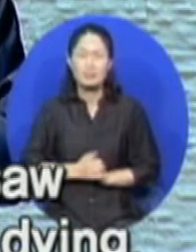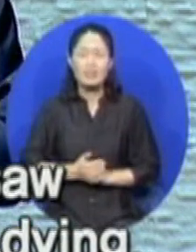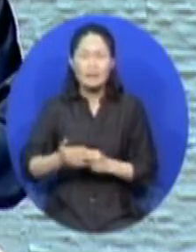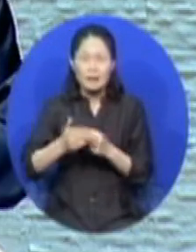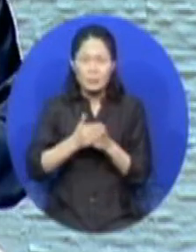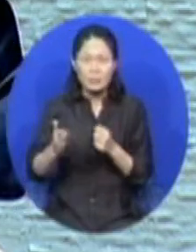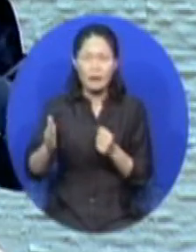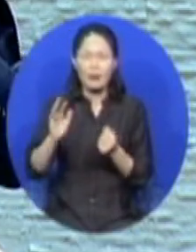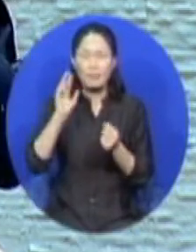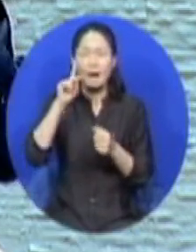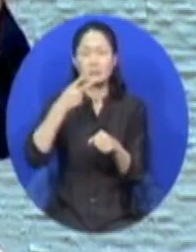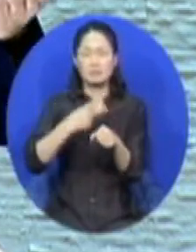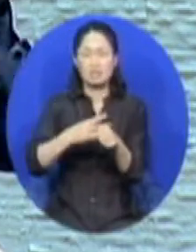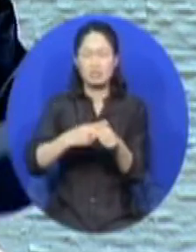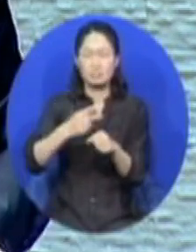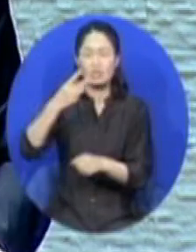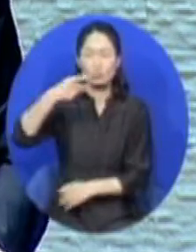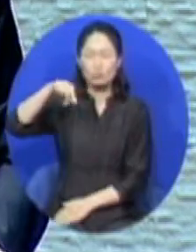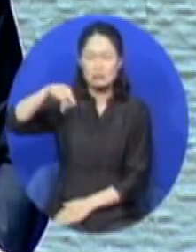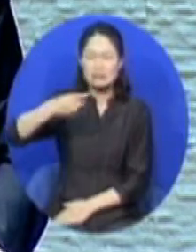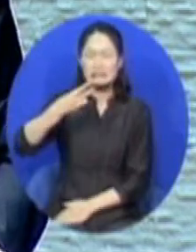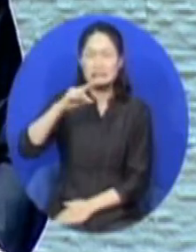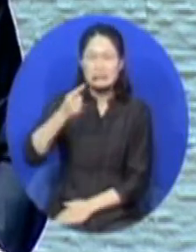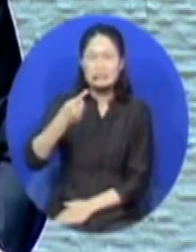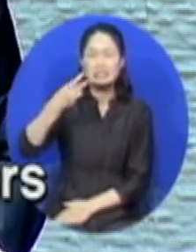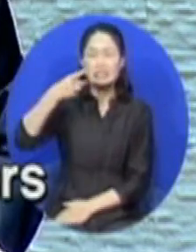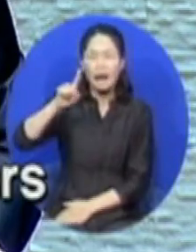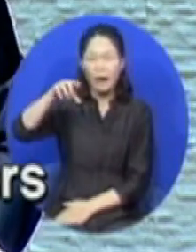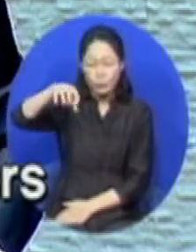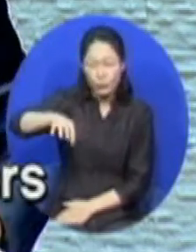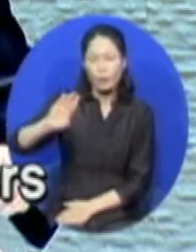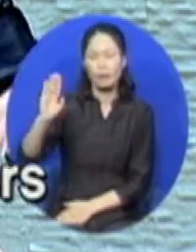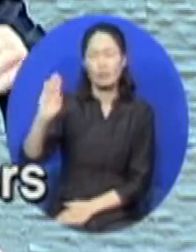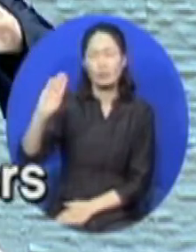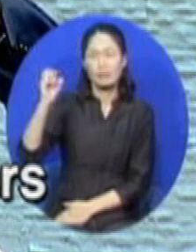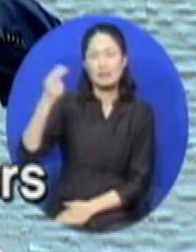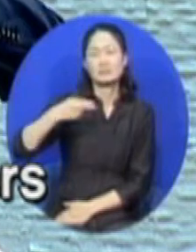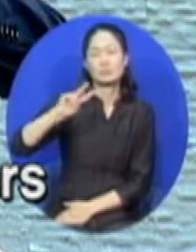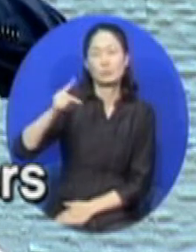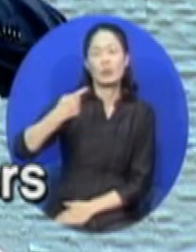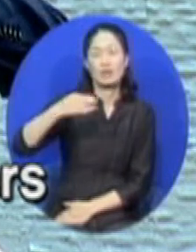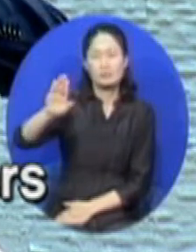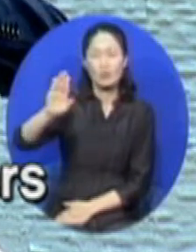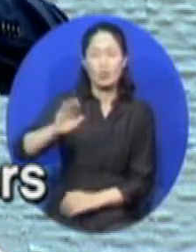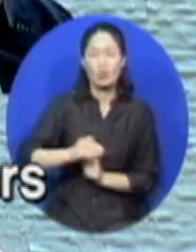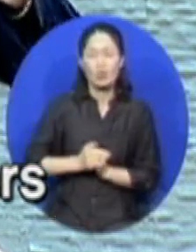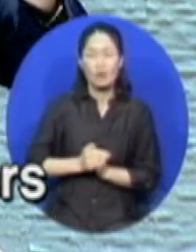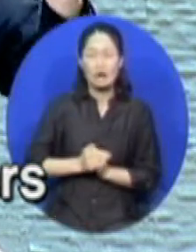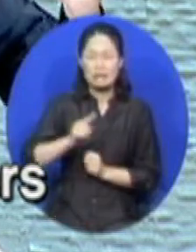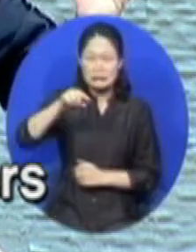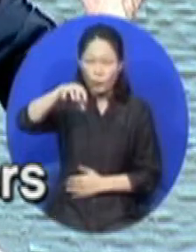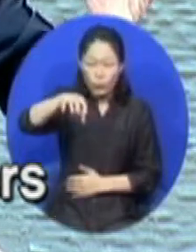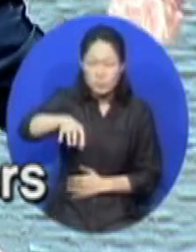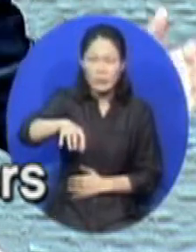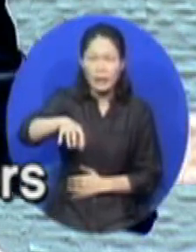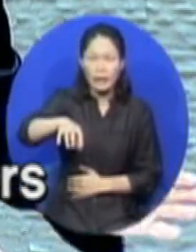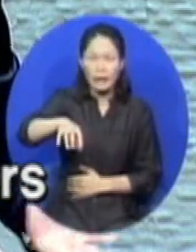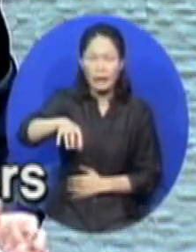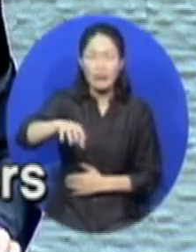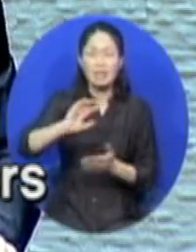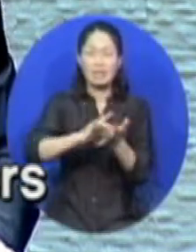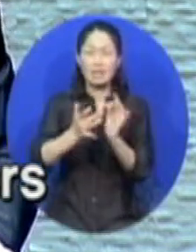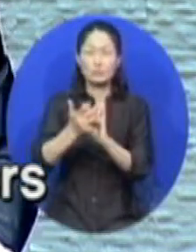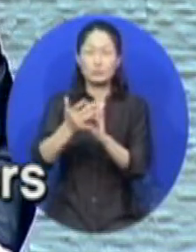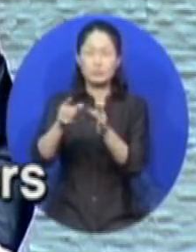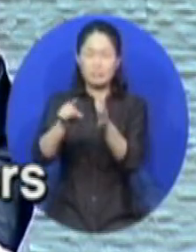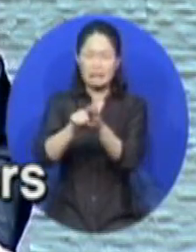그래서 사도 바울이 루스 들으로 다시 돌아간 거거든요 돌아가서 그 루 스 드 라 의 예수